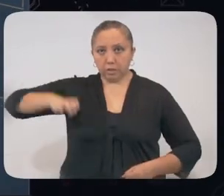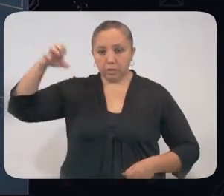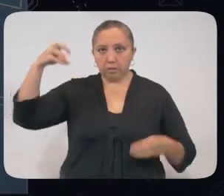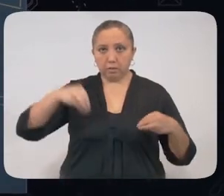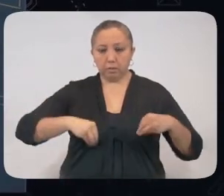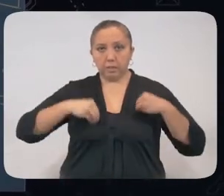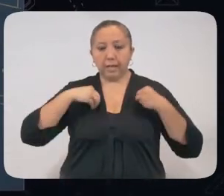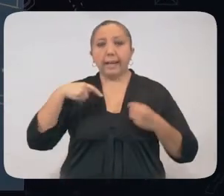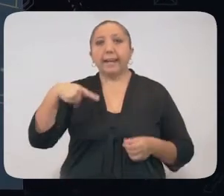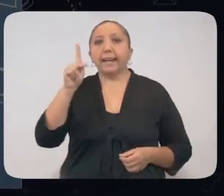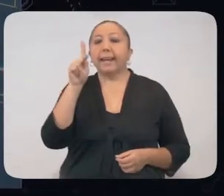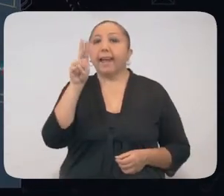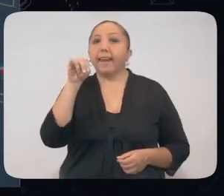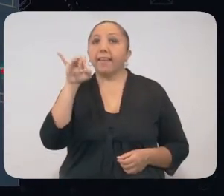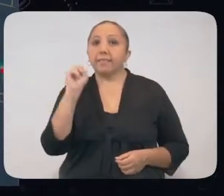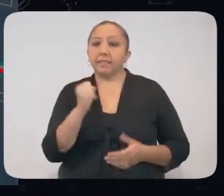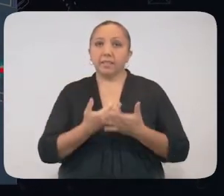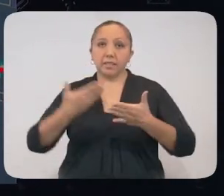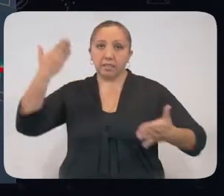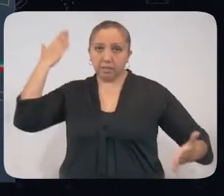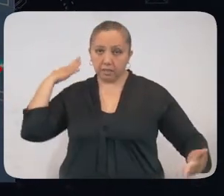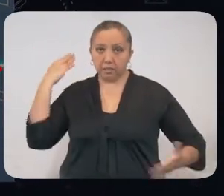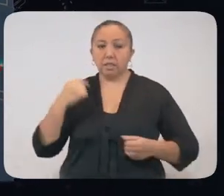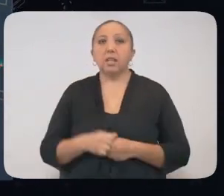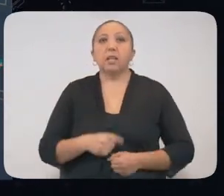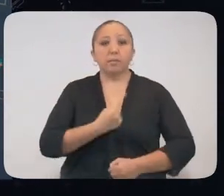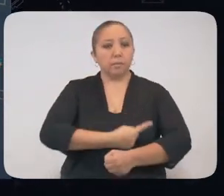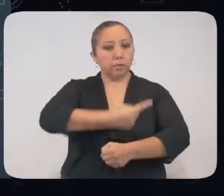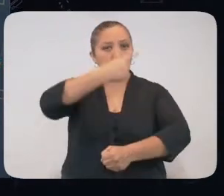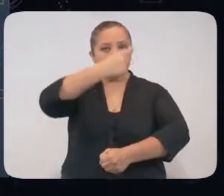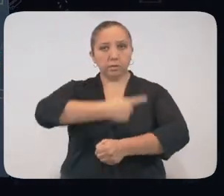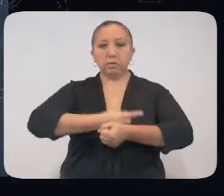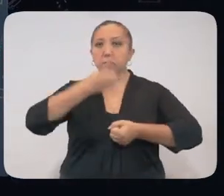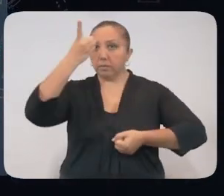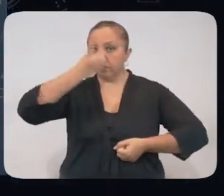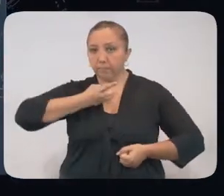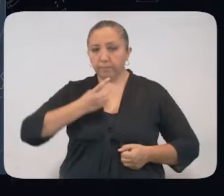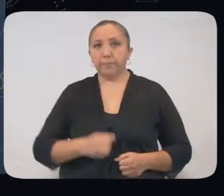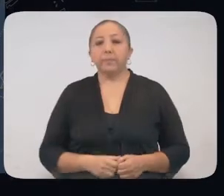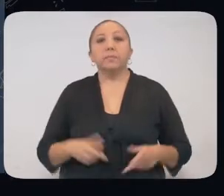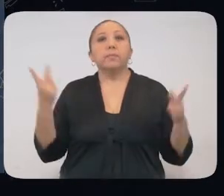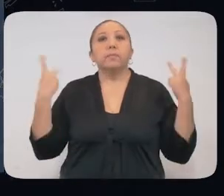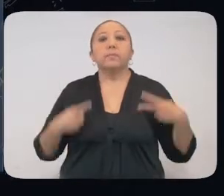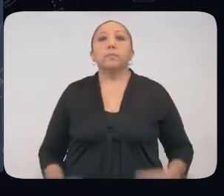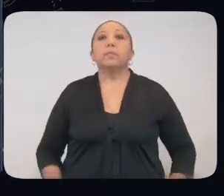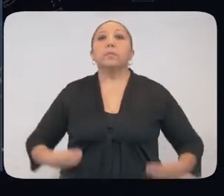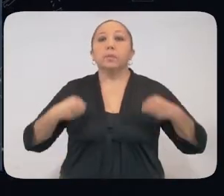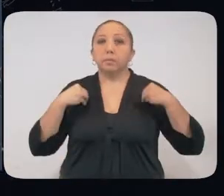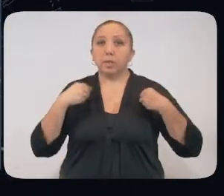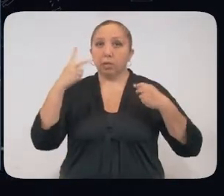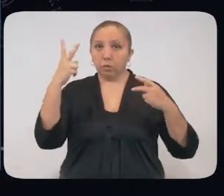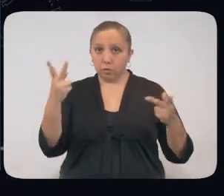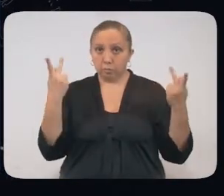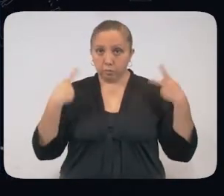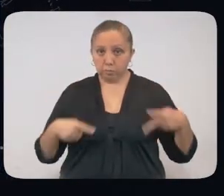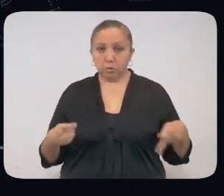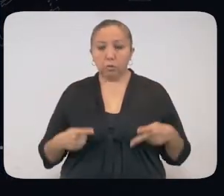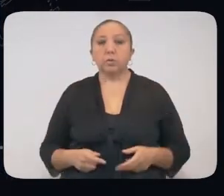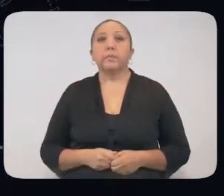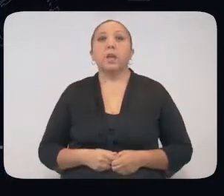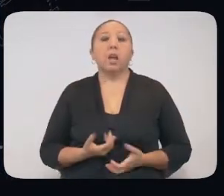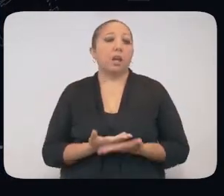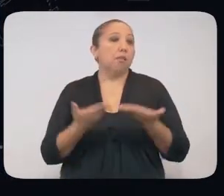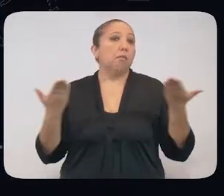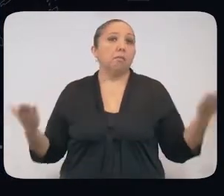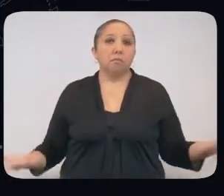68 hapti mashkanu kahal. Anchahanti talamil tu presión. Kahakbaete tu más kachi minantun. Ohanilti. Untul kolel 71 habo ti